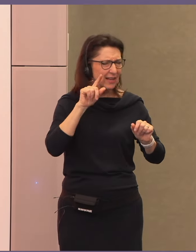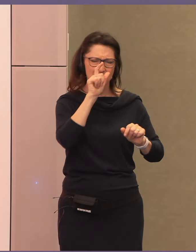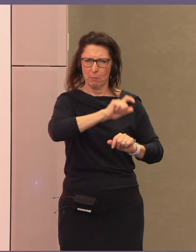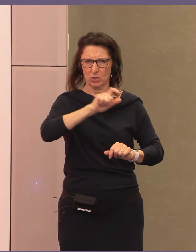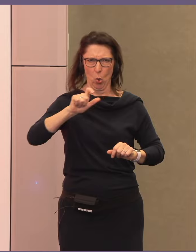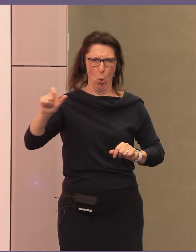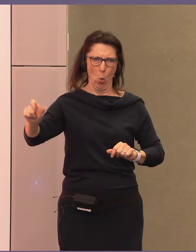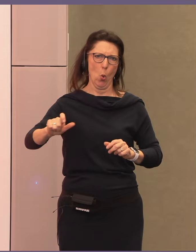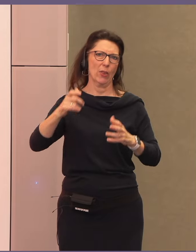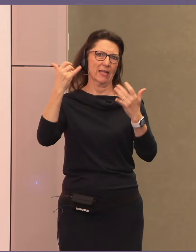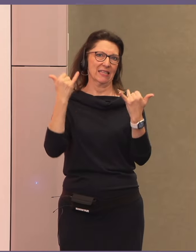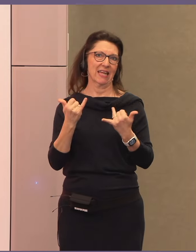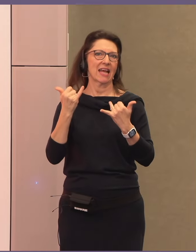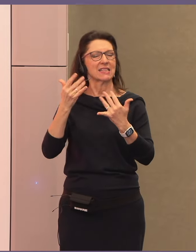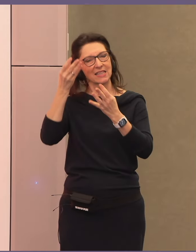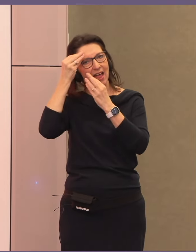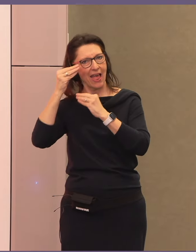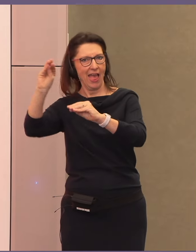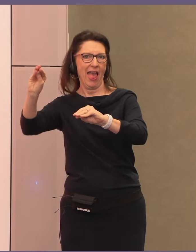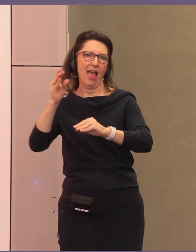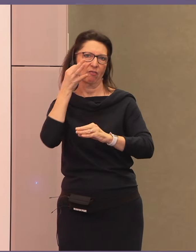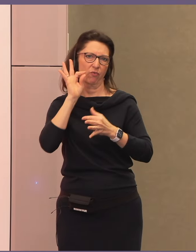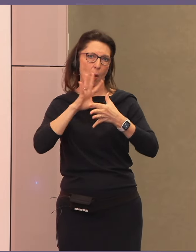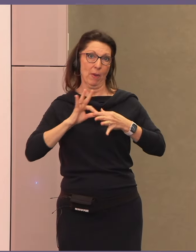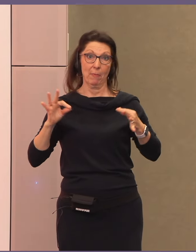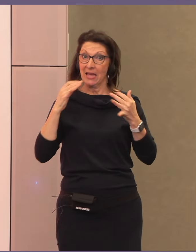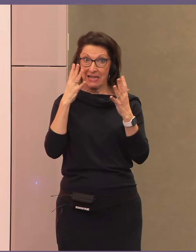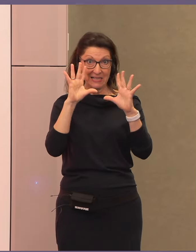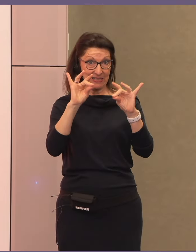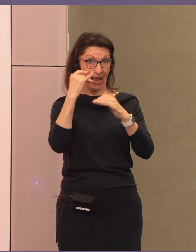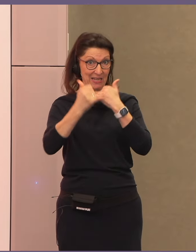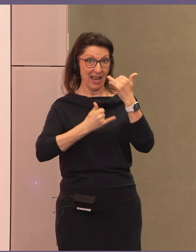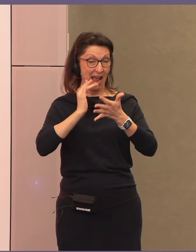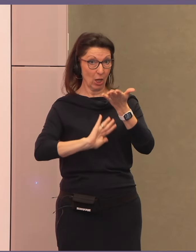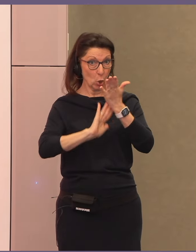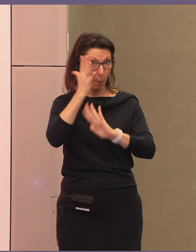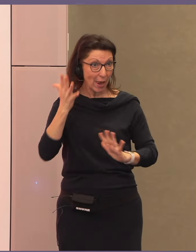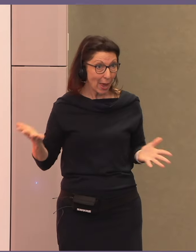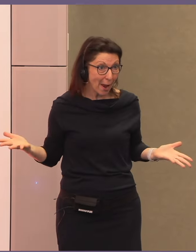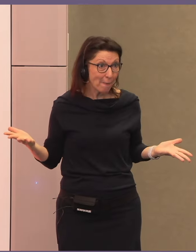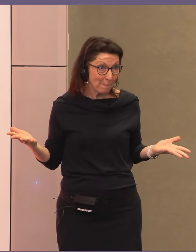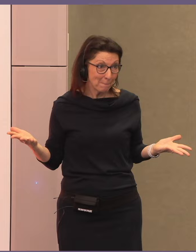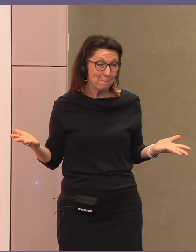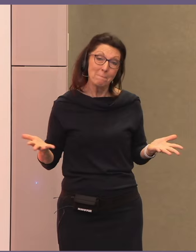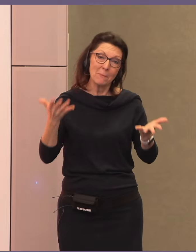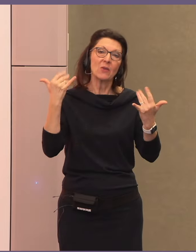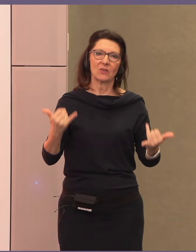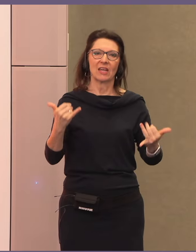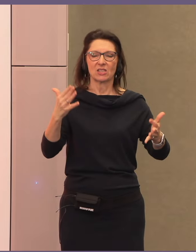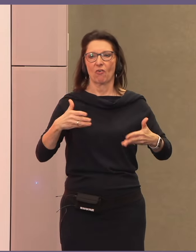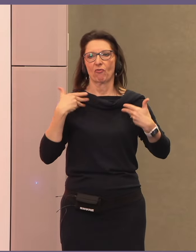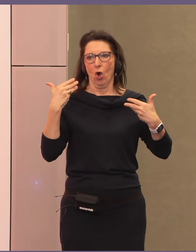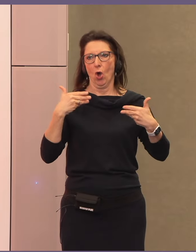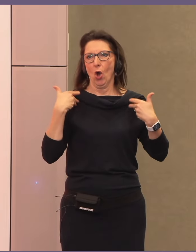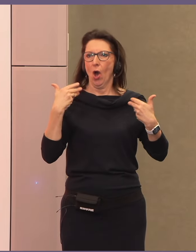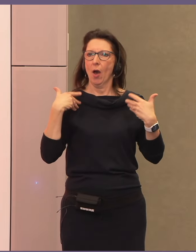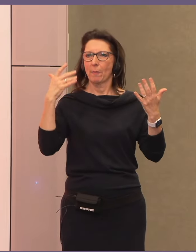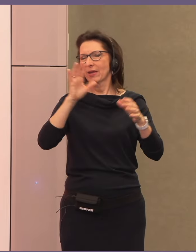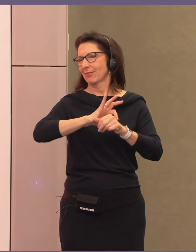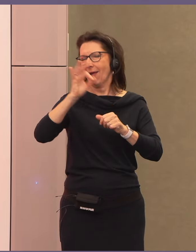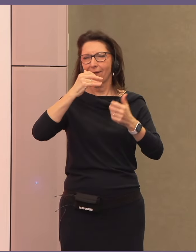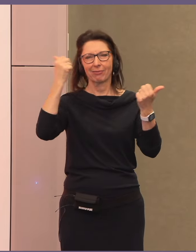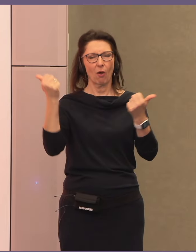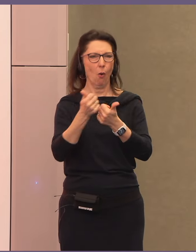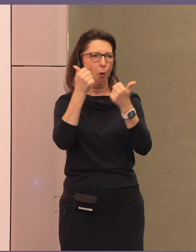10. Jubiläum. Vielen herzlichen Dank. Ich freue mich auf einen ganz tollen, intensiven Tag von frauenpolitischer Vernetzung, vieler